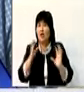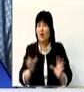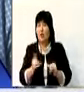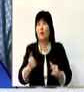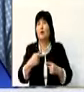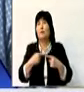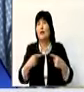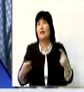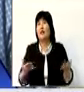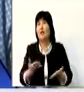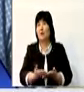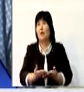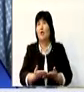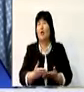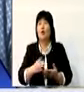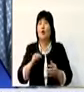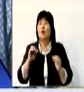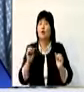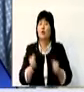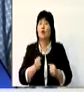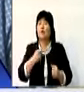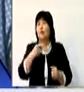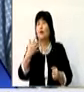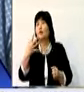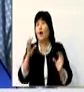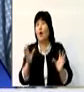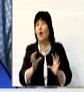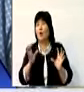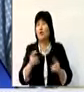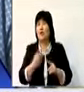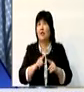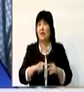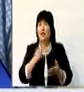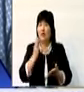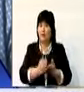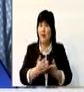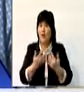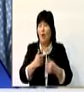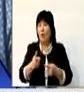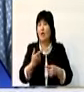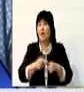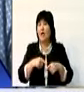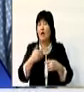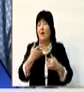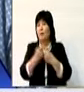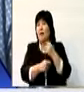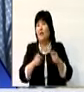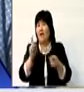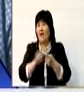бар. Суықта минус 5 градусқа сайтын агроволокна деп айтылады. Осы материалдар арқылы қазір